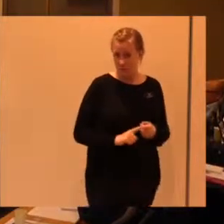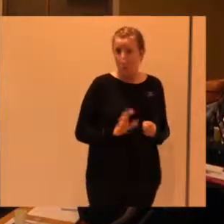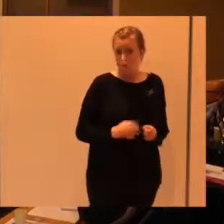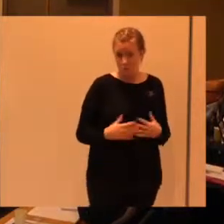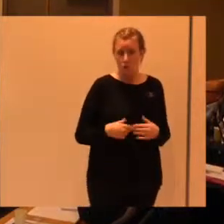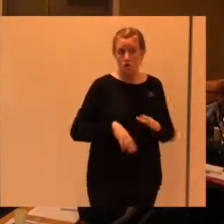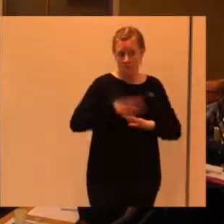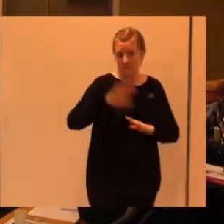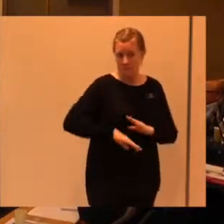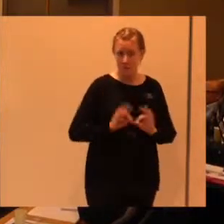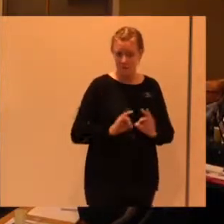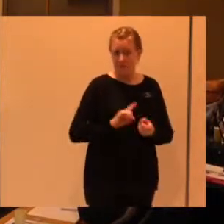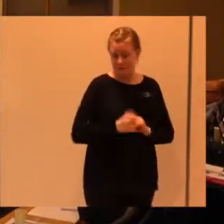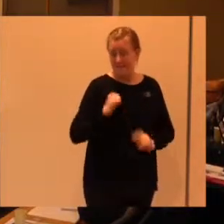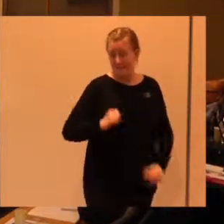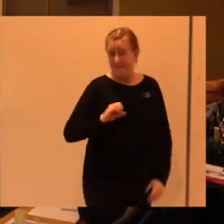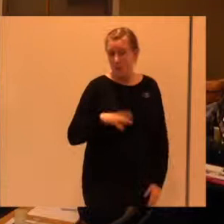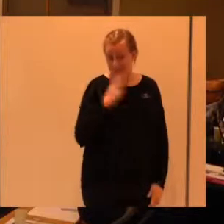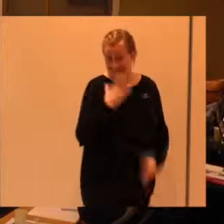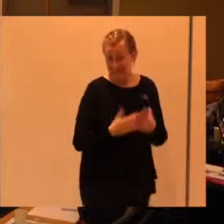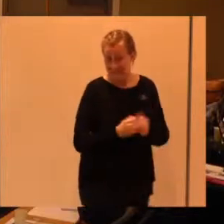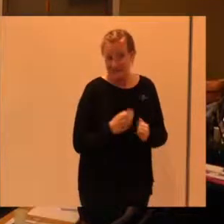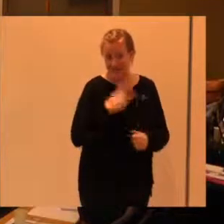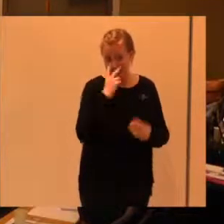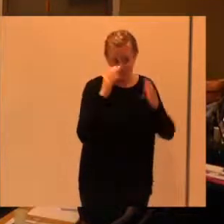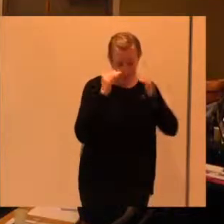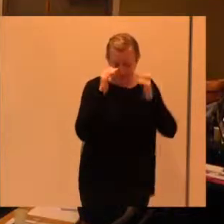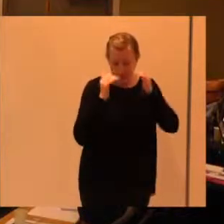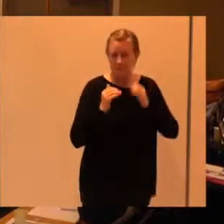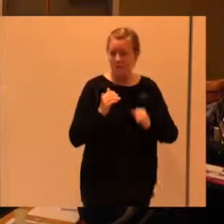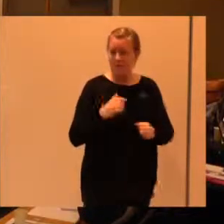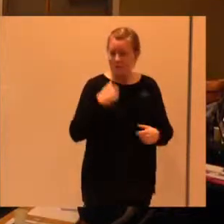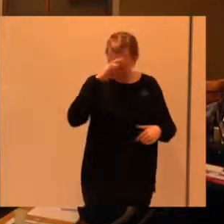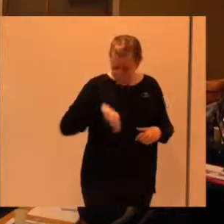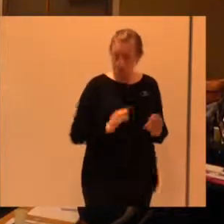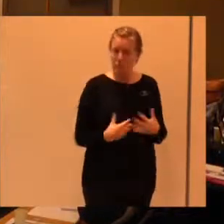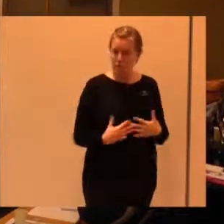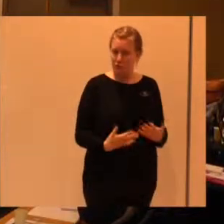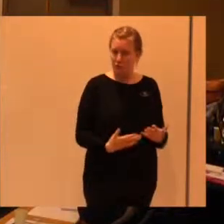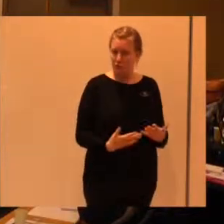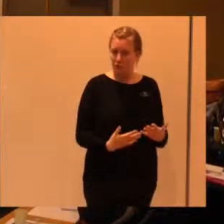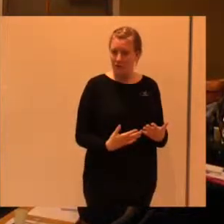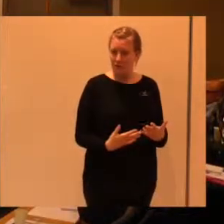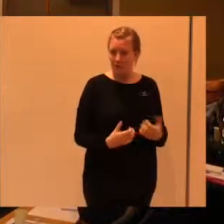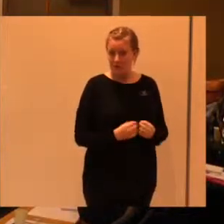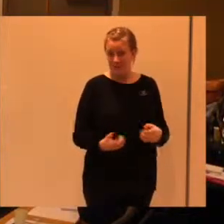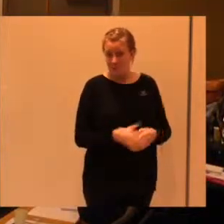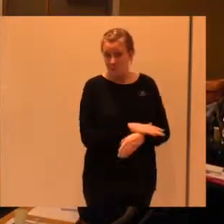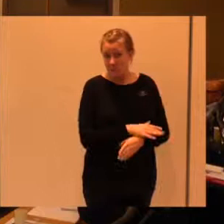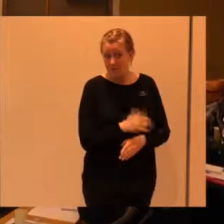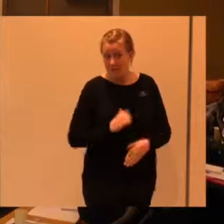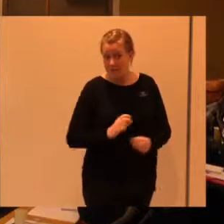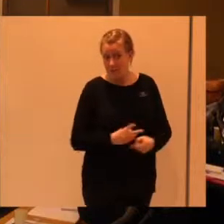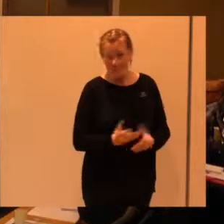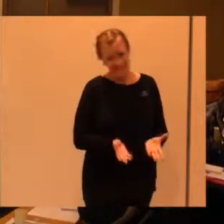webbsidor tillgängliga för den som inte ser någonting eller den som ser dåligt. Vi vet hur vi gör, men vi kanske inte alltid gör det. Men